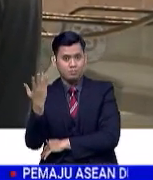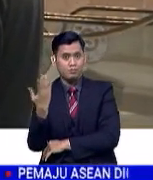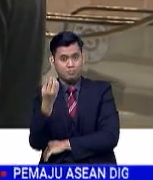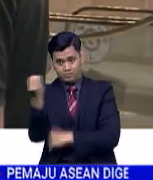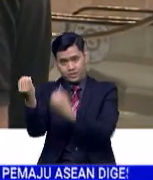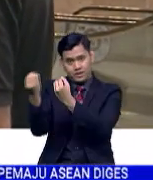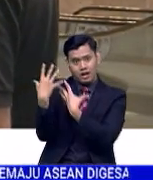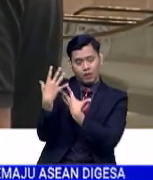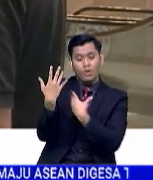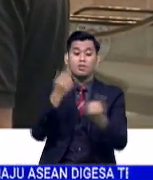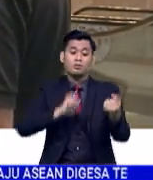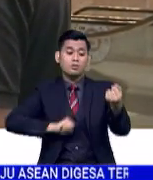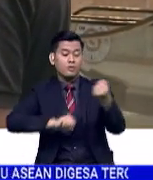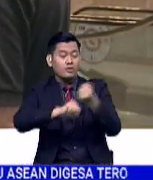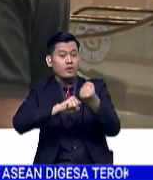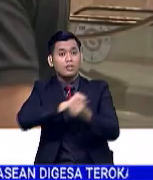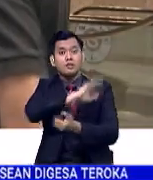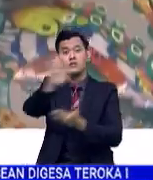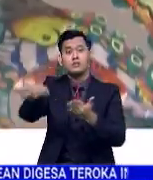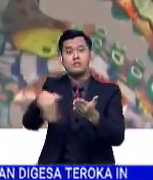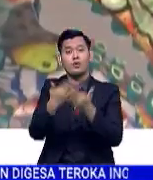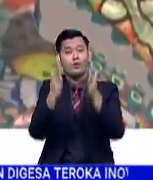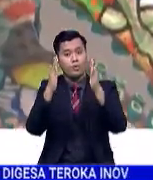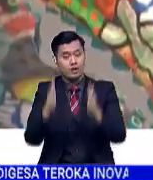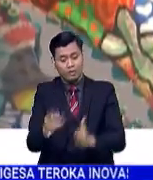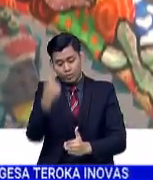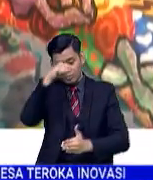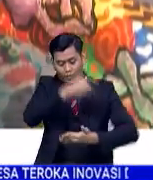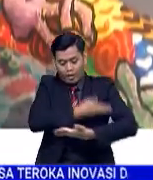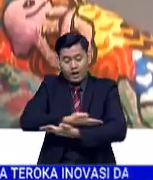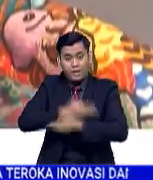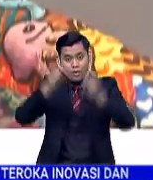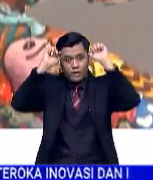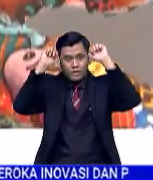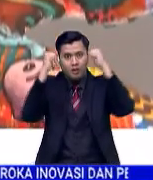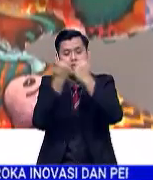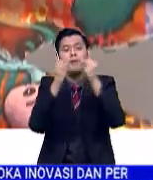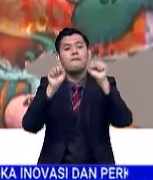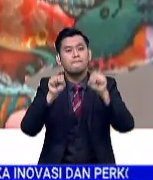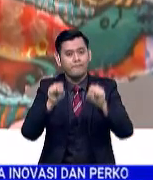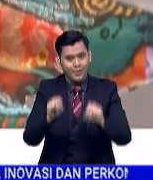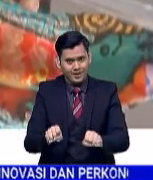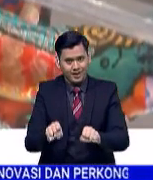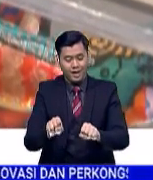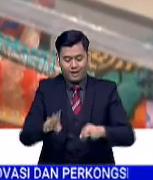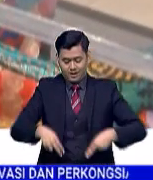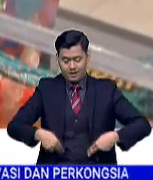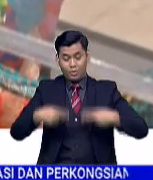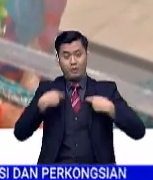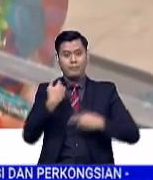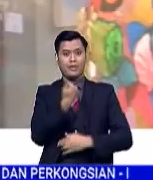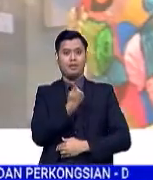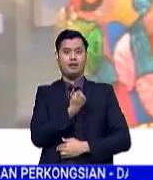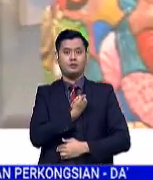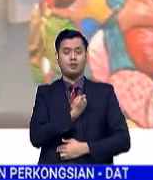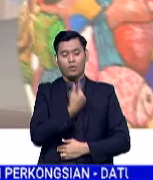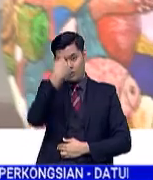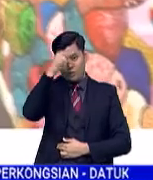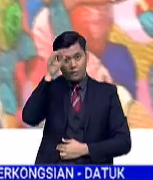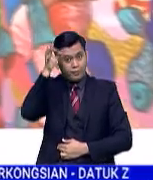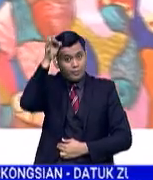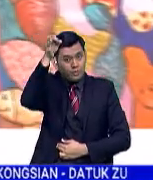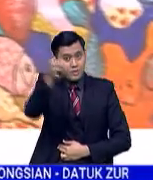menegaskan, sokongan semua pihak kepada anak autisma membolehkan mereka berdikari dalam menentukan masa